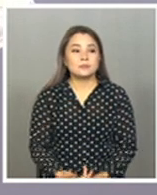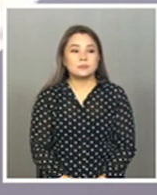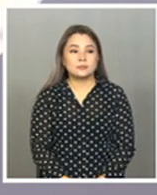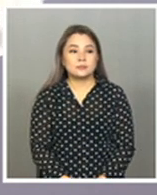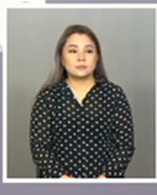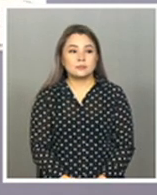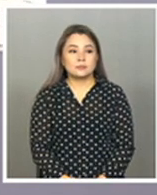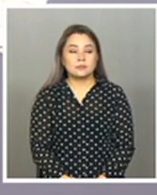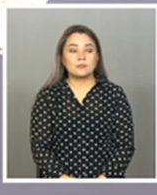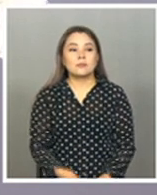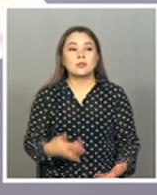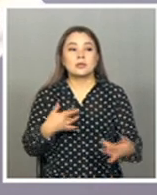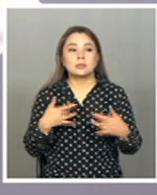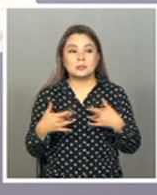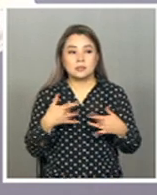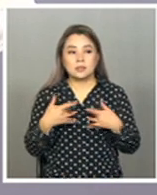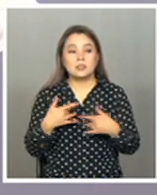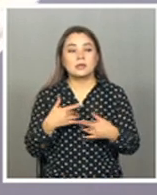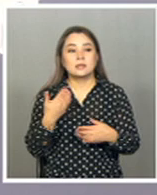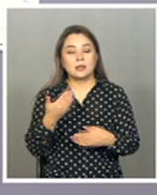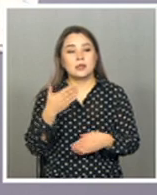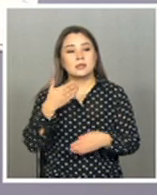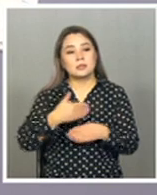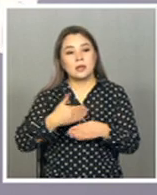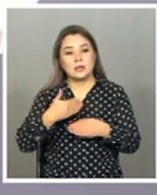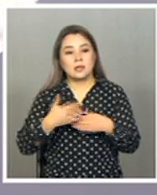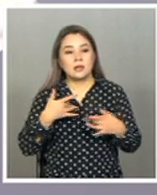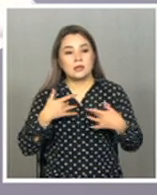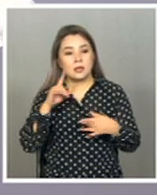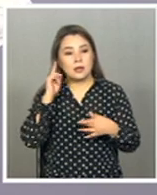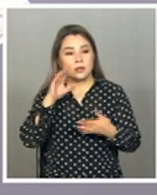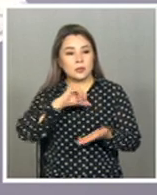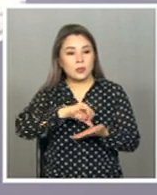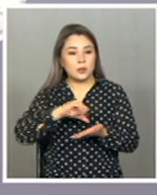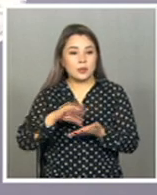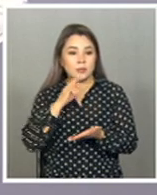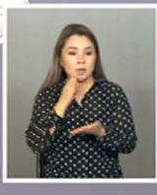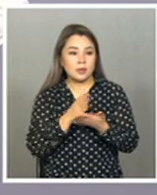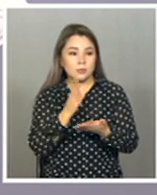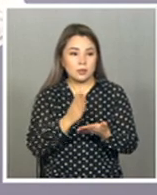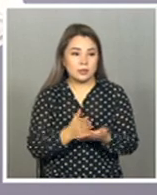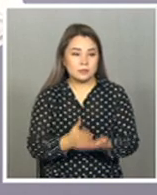Цирк өнері сахналық эстрадалық өнер саласы екен.